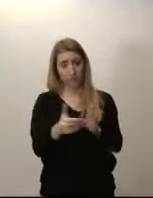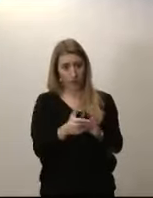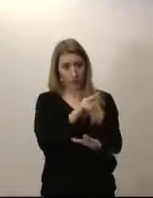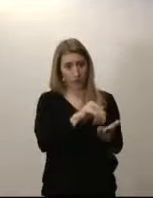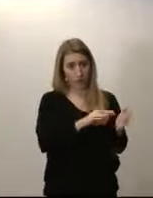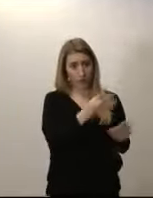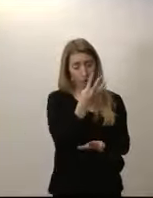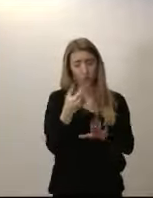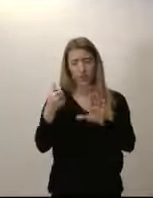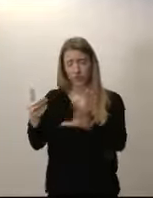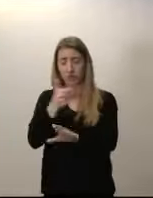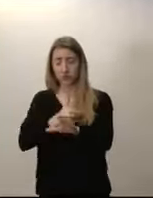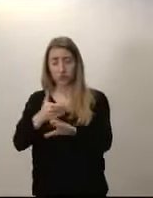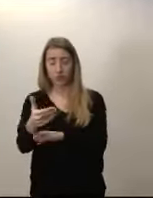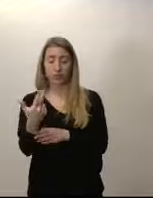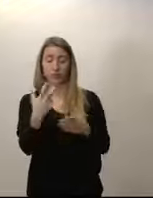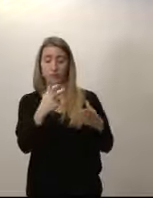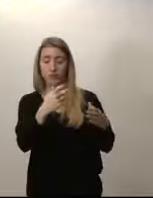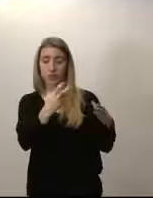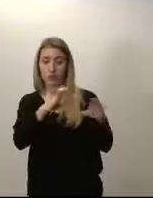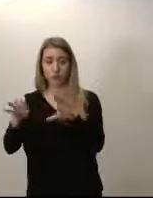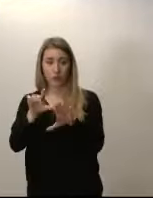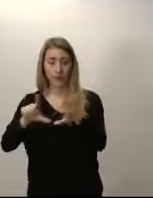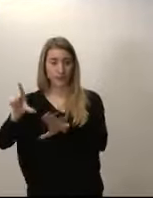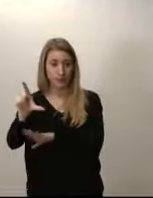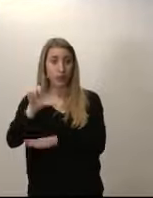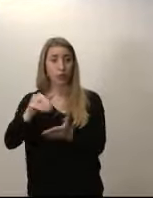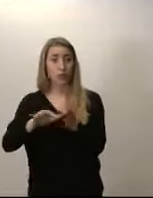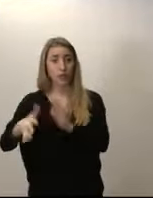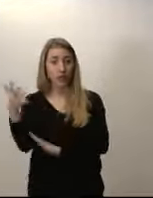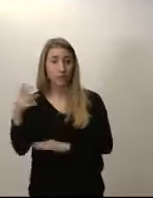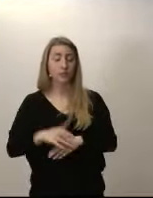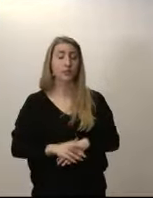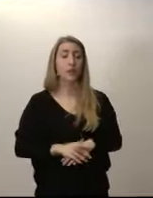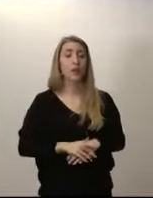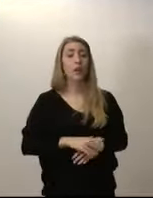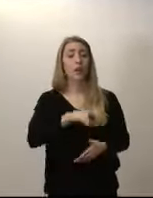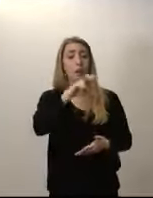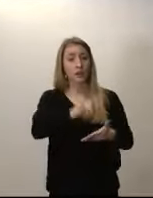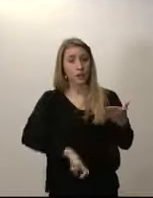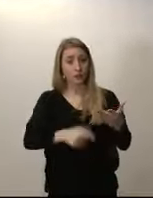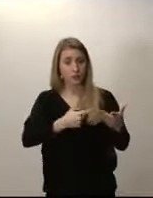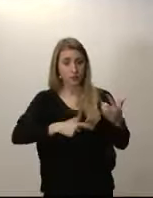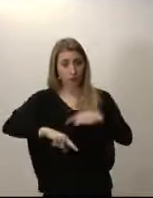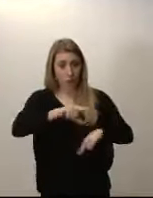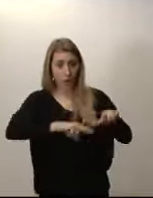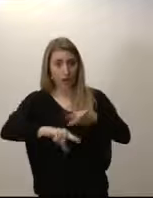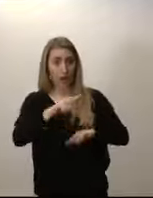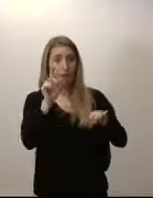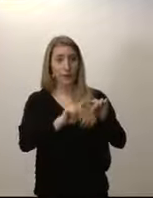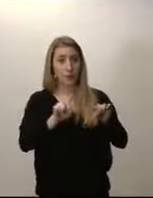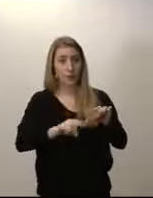927 000 en 2015. Bon, la taxe locale d'aménagement, la taxe locale d'équipement et la taxe